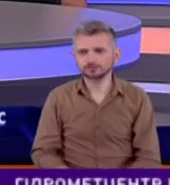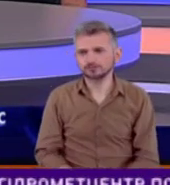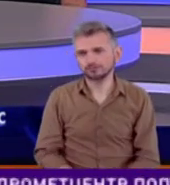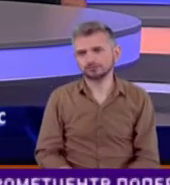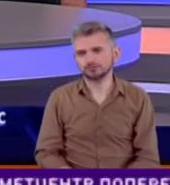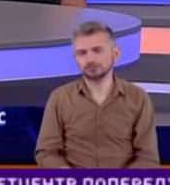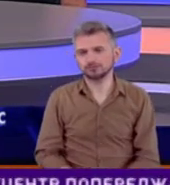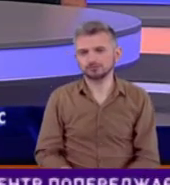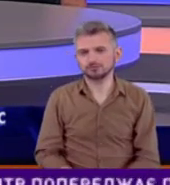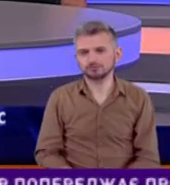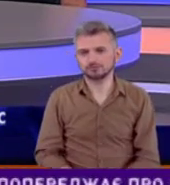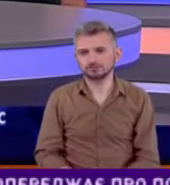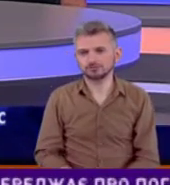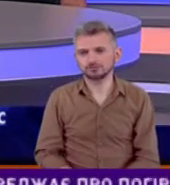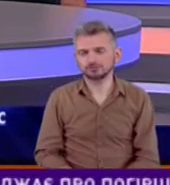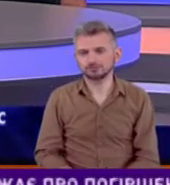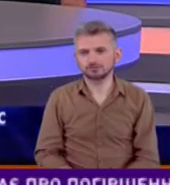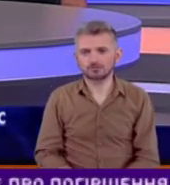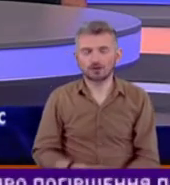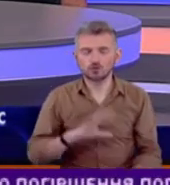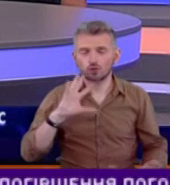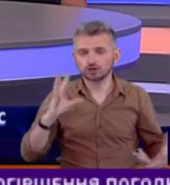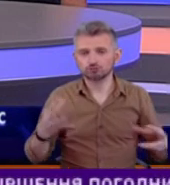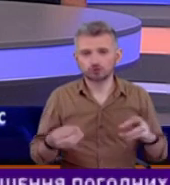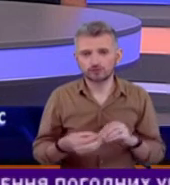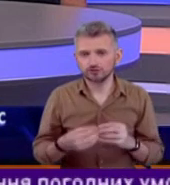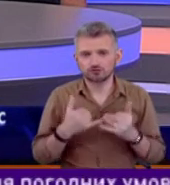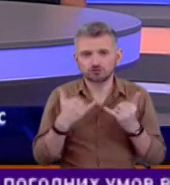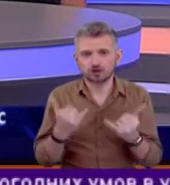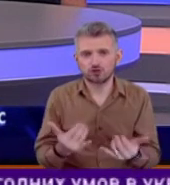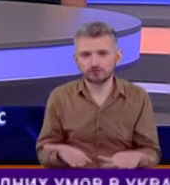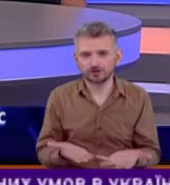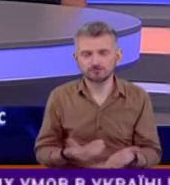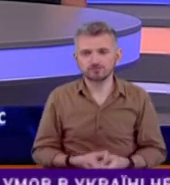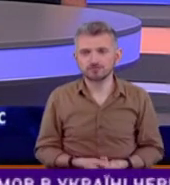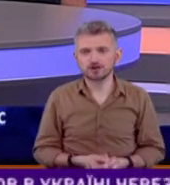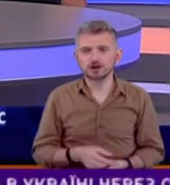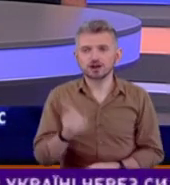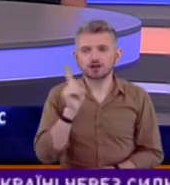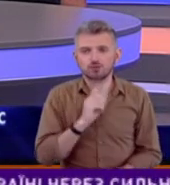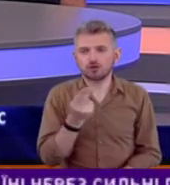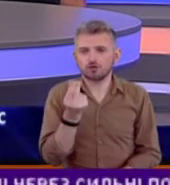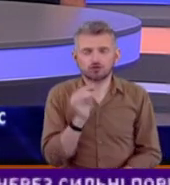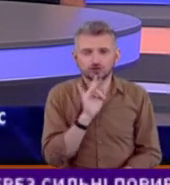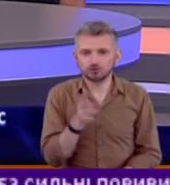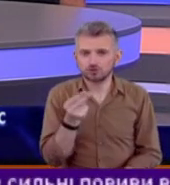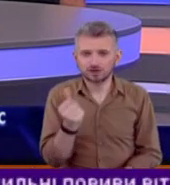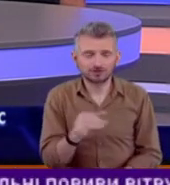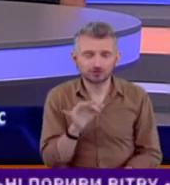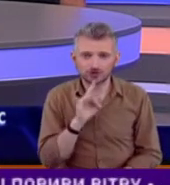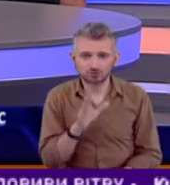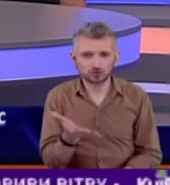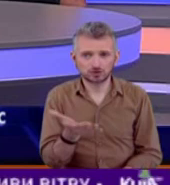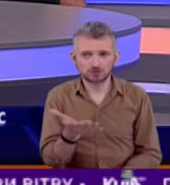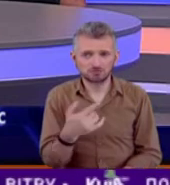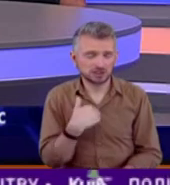Доходимо якраз до висновку, шановні. Поки гроші не будемо платити, нічого не буде,